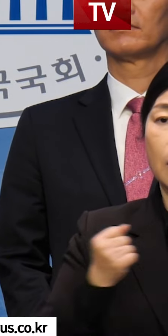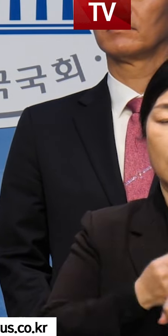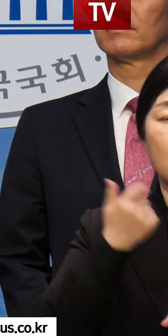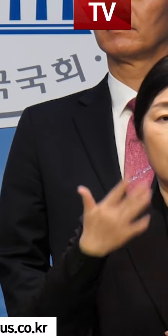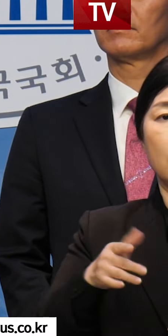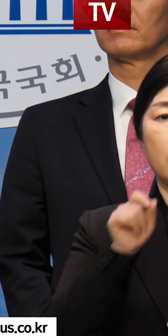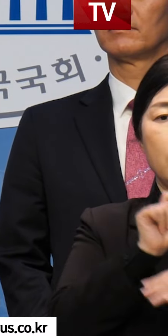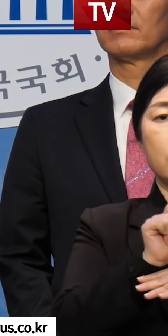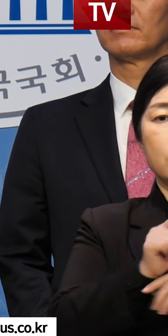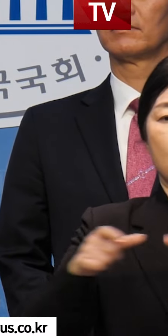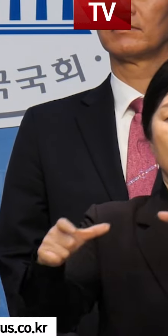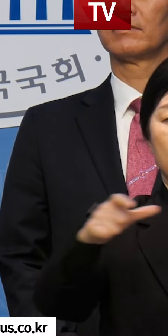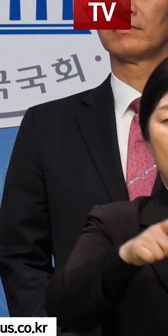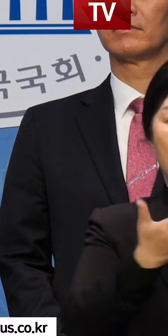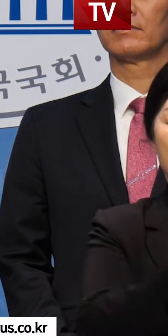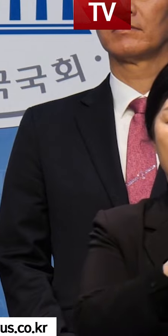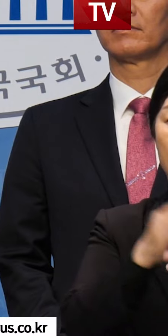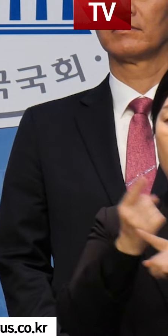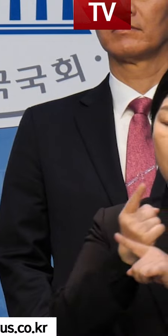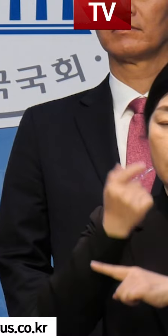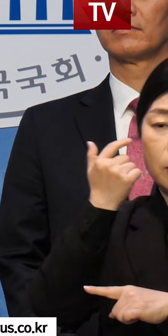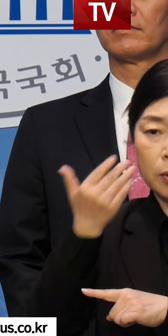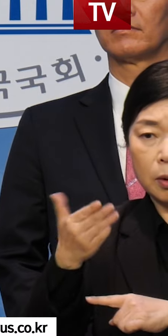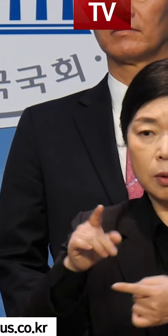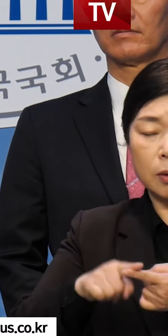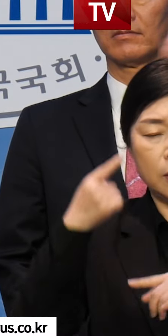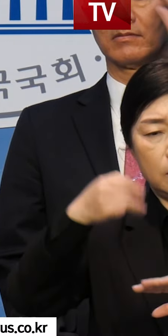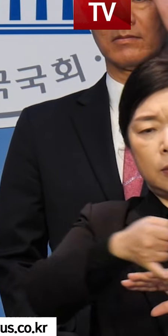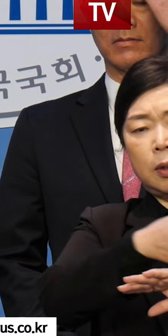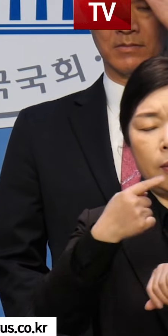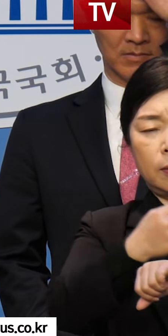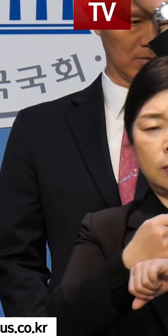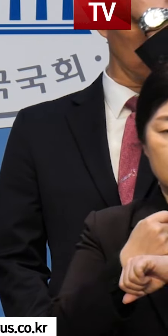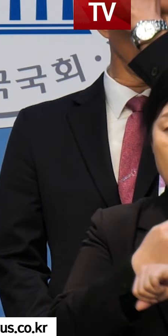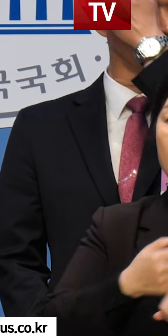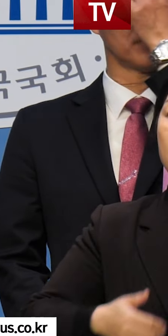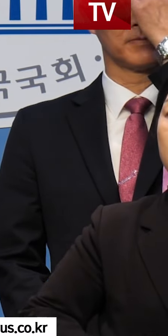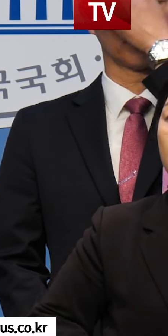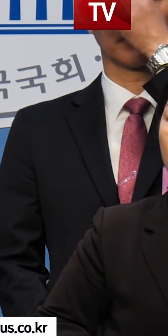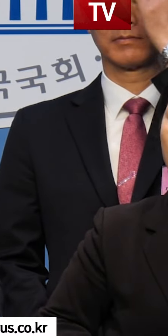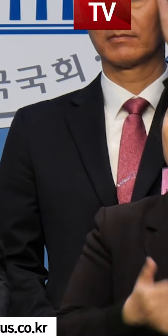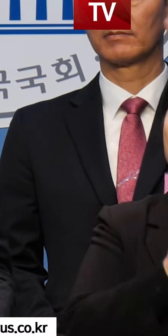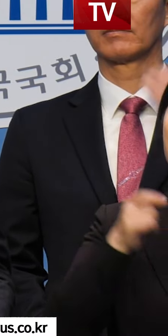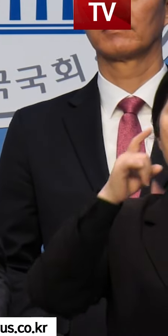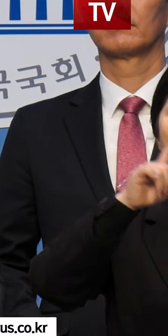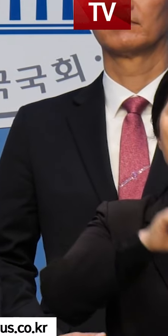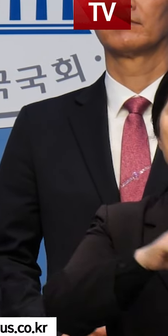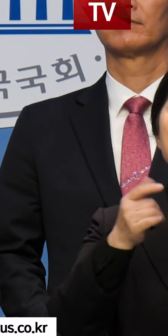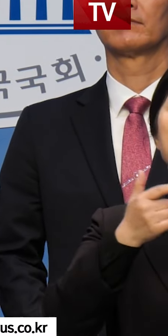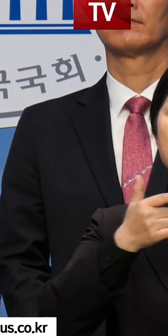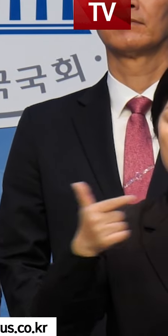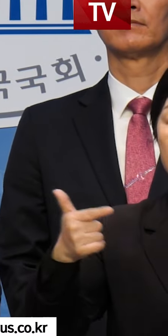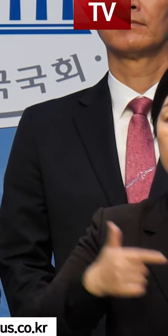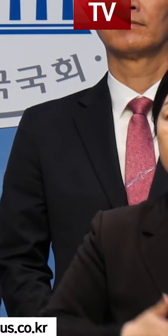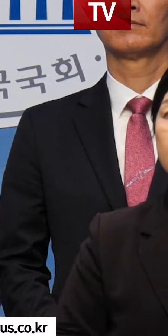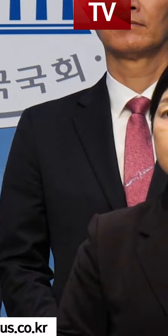행정구역을 개편할 것인지에 대해서 하는 것이 초미의 국민적인